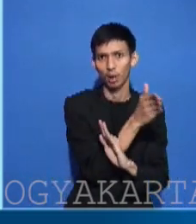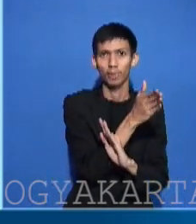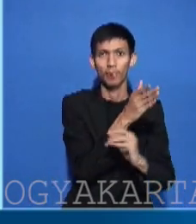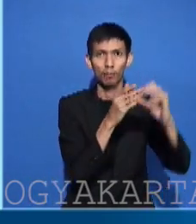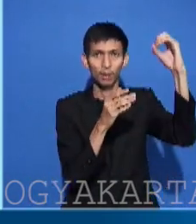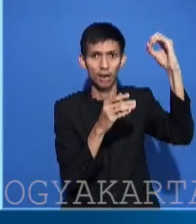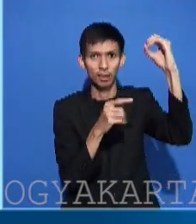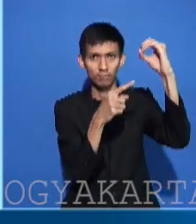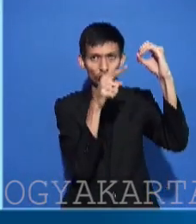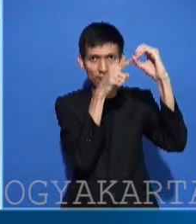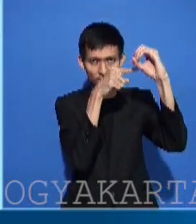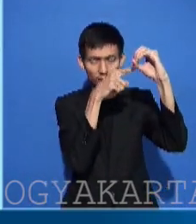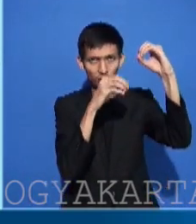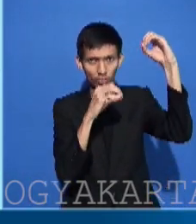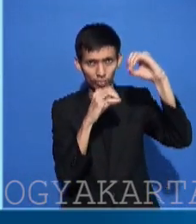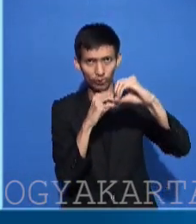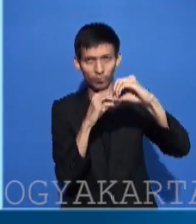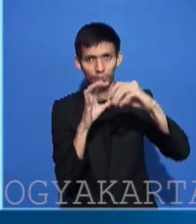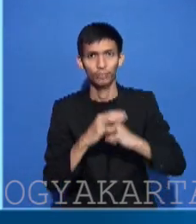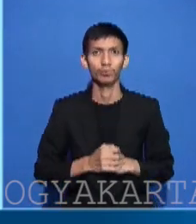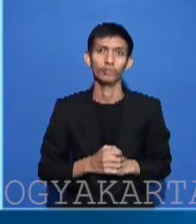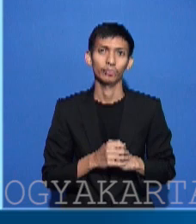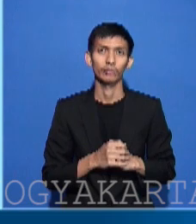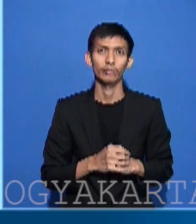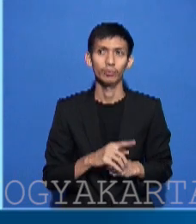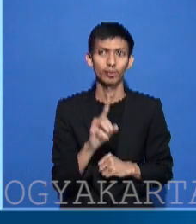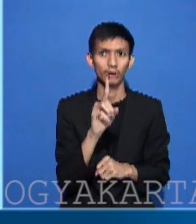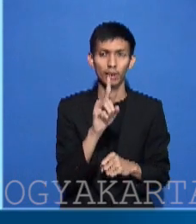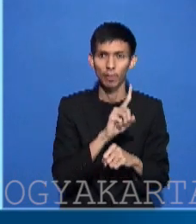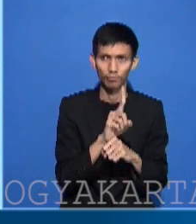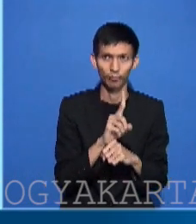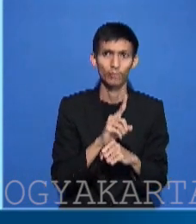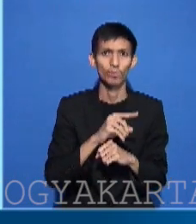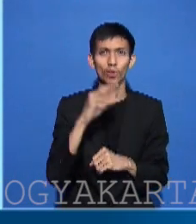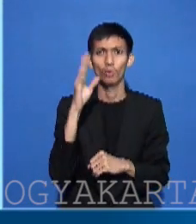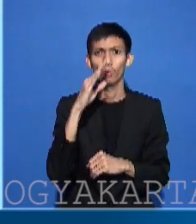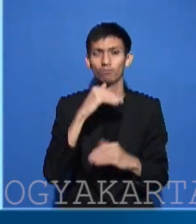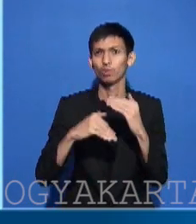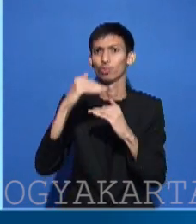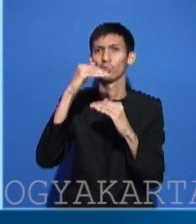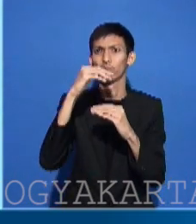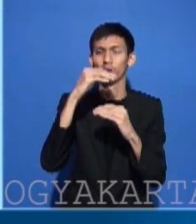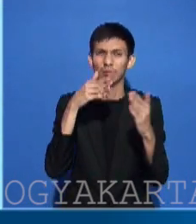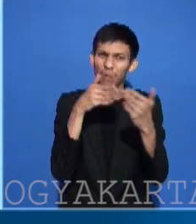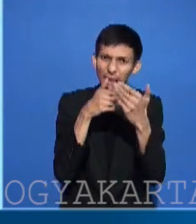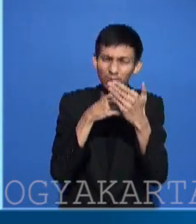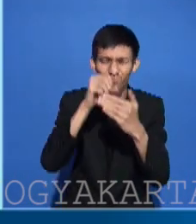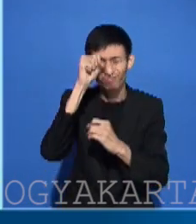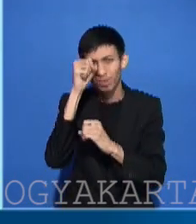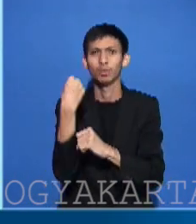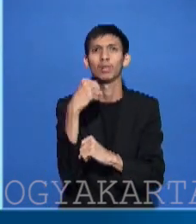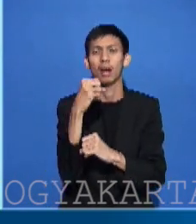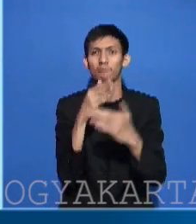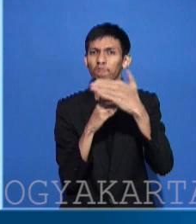tebal. Dibarengi dengan kelembapan udara yang tinggi, sehingga sangat menghalangi pemantauan ufuk barat. Meski